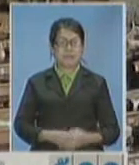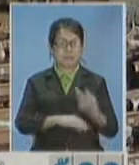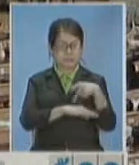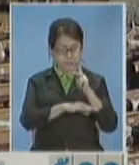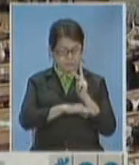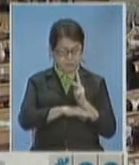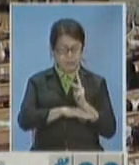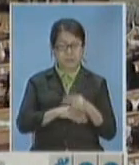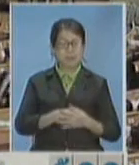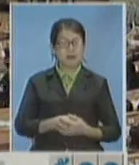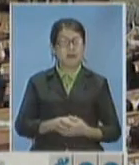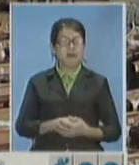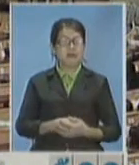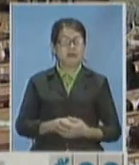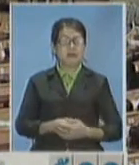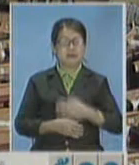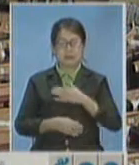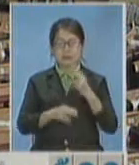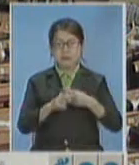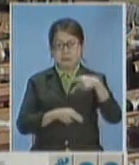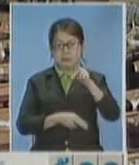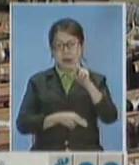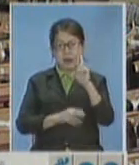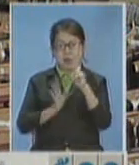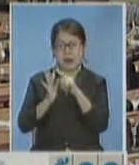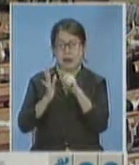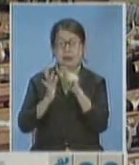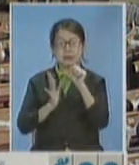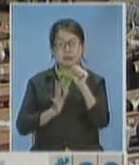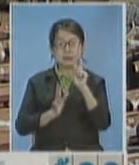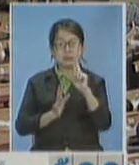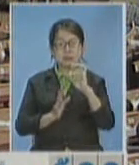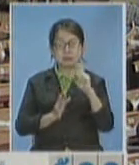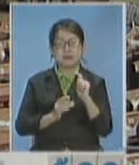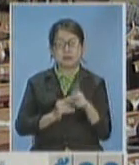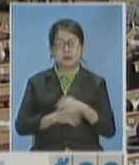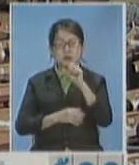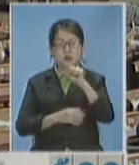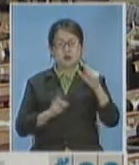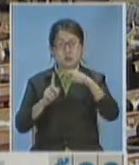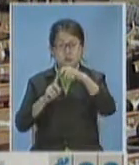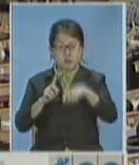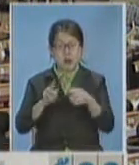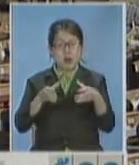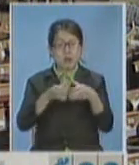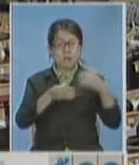ท่านประธานที่เคารพครับผมประเสริฐจันทรังทองสสจากจังหวัดนครราชสีมาพรรคเพื่อไ